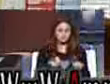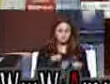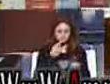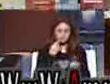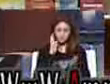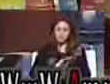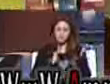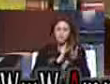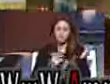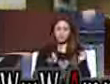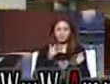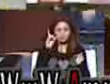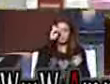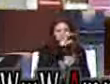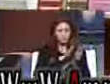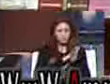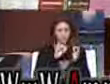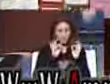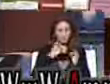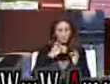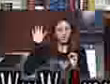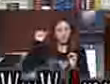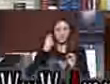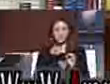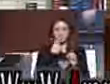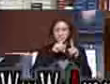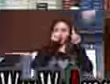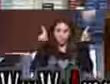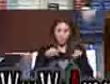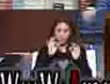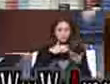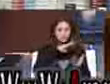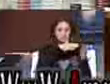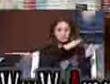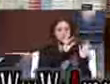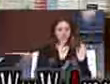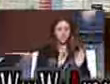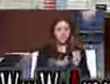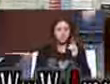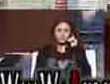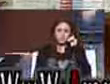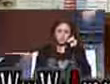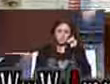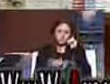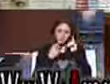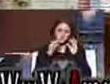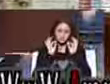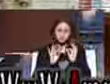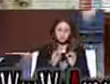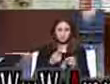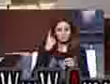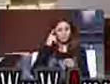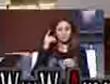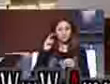على خطوره تلك الازمه ويرى نقيب الصيادله ان هناك اسباب كثيره خلفها كما اوصى ببعض